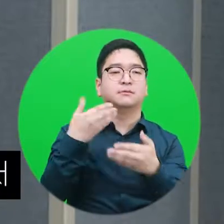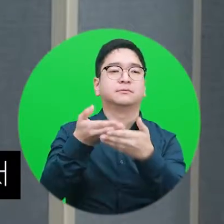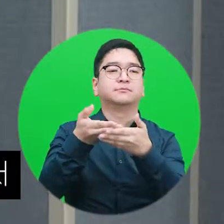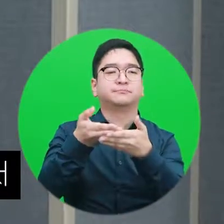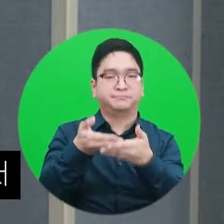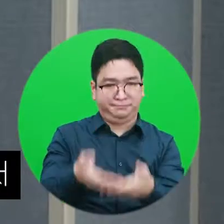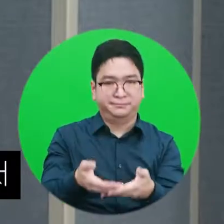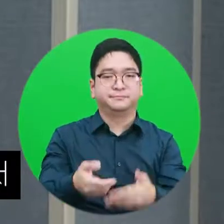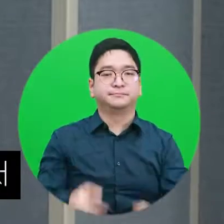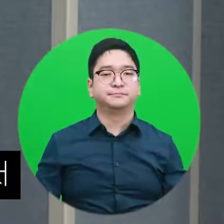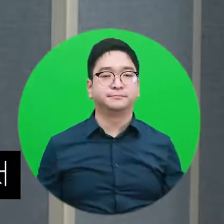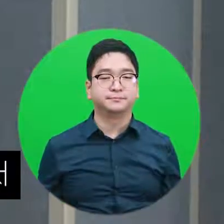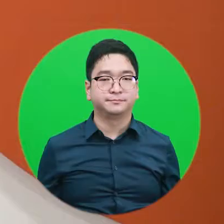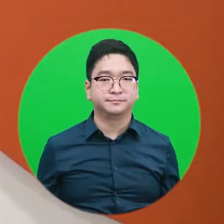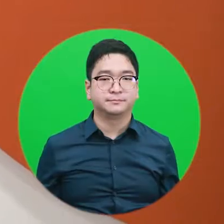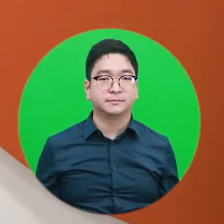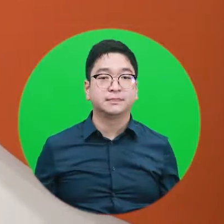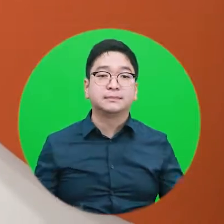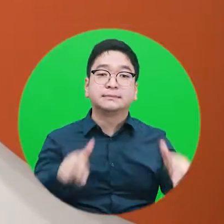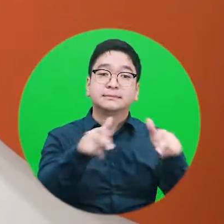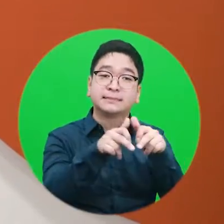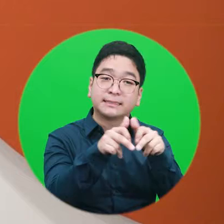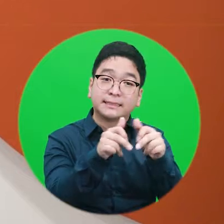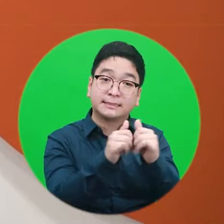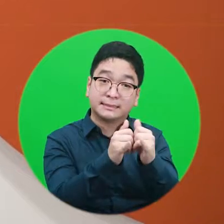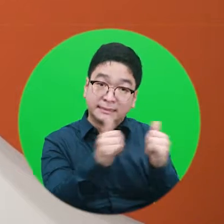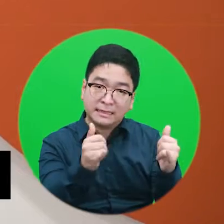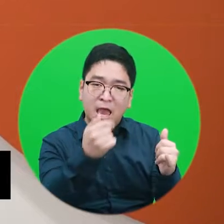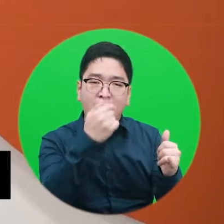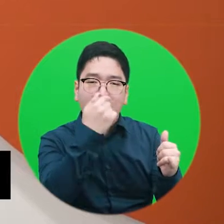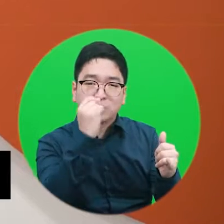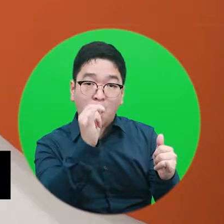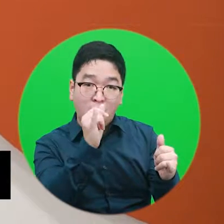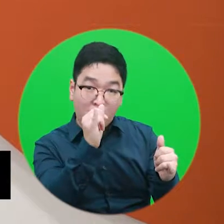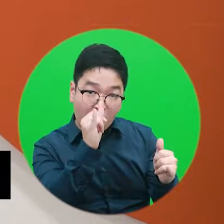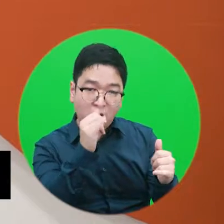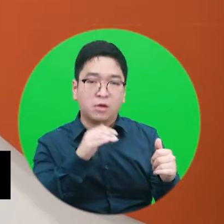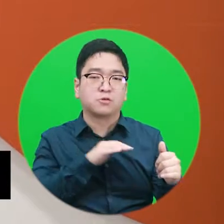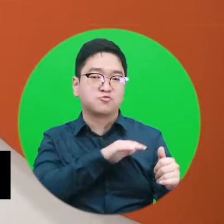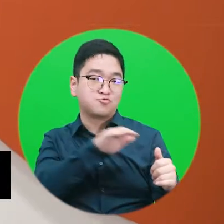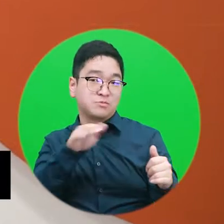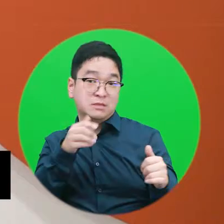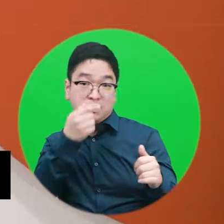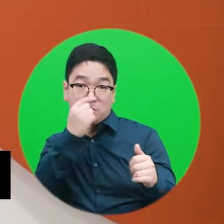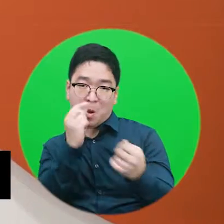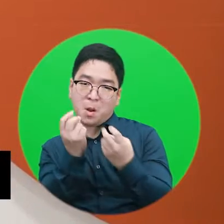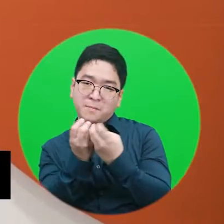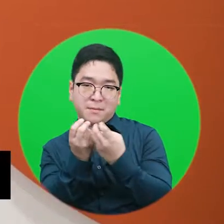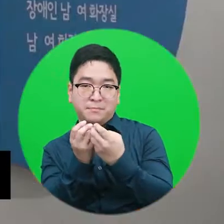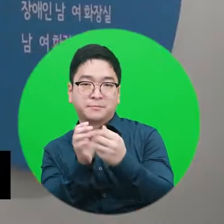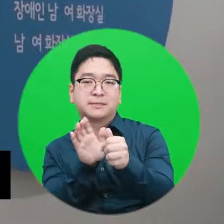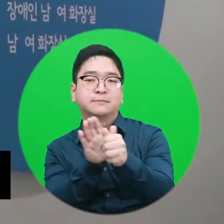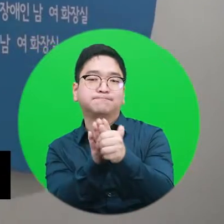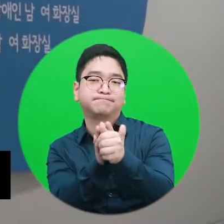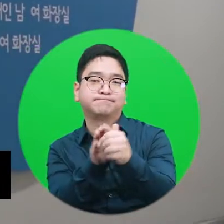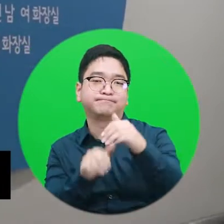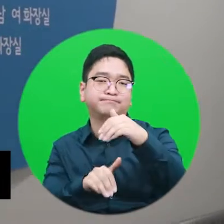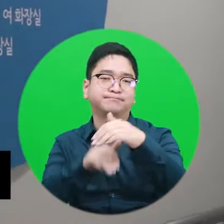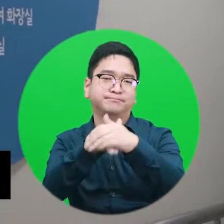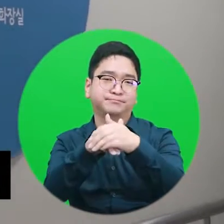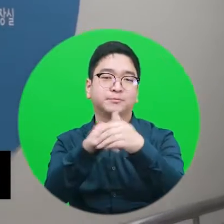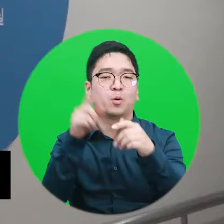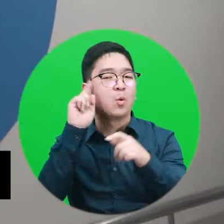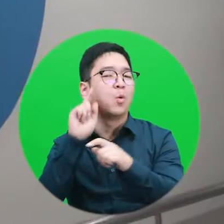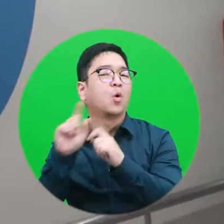서비스를 참여하시는 참여자로서 그리고 지역사회에 살아가시는 주체적인 한 시민으로서 그분들께서 어떤 일상생활을